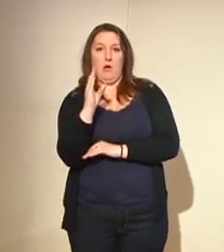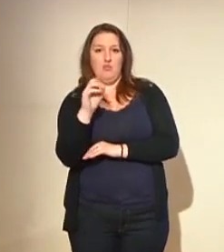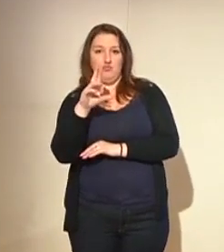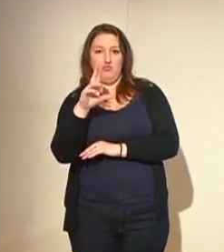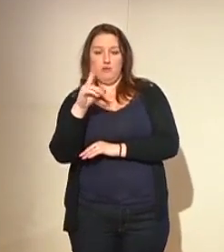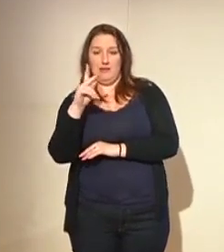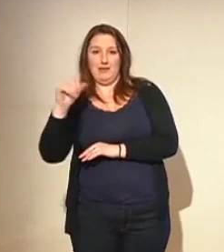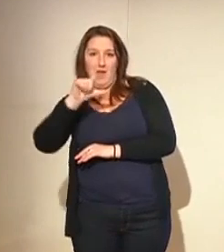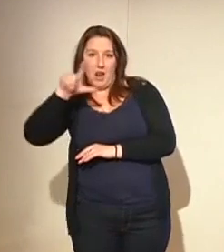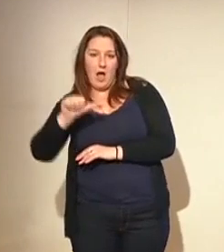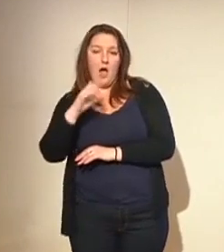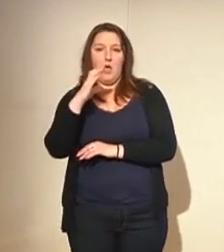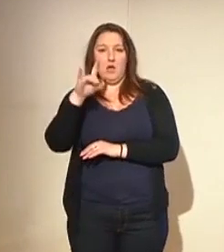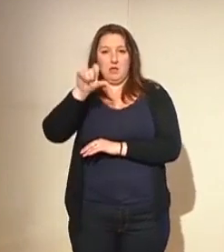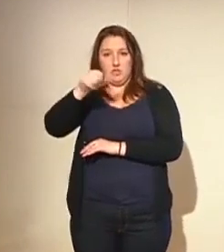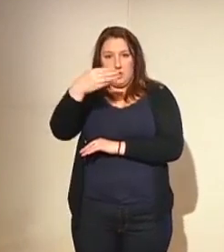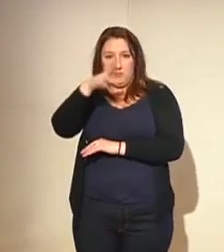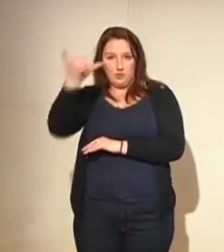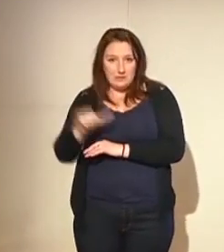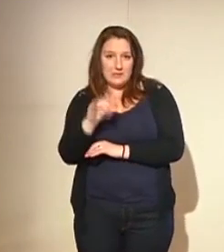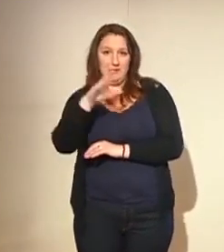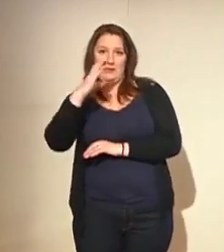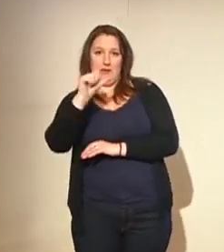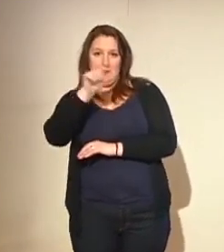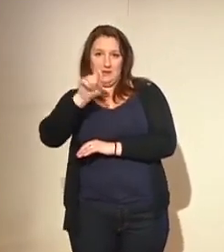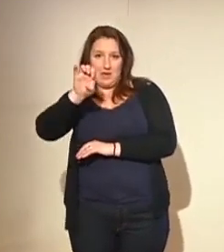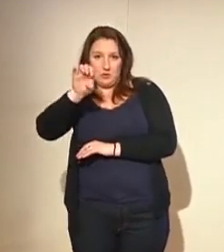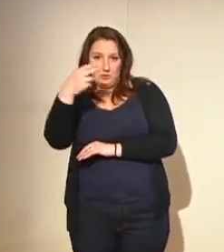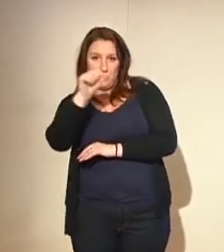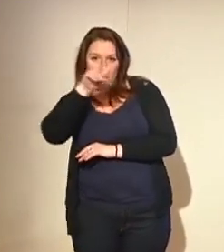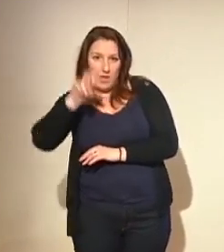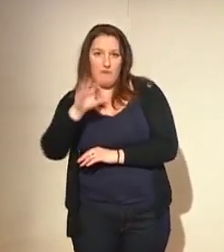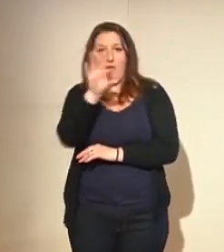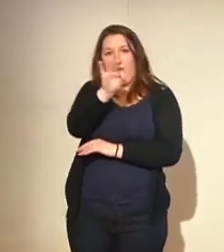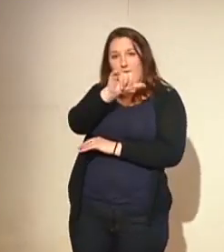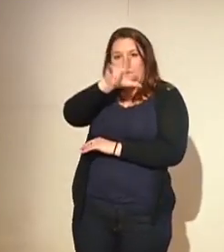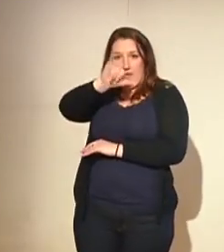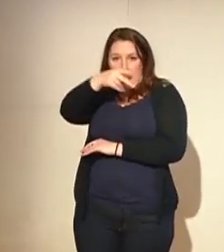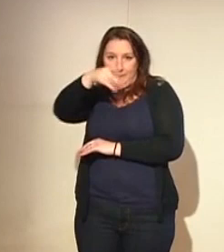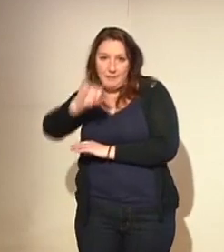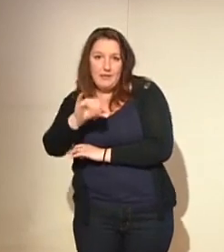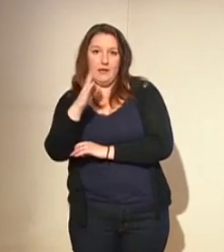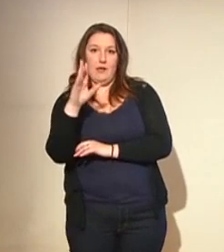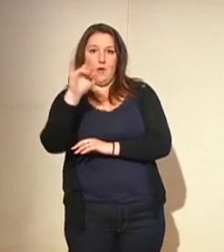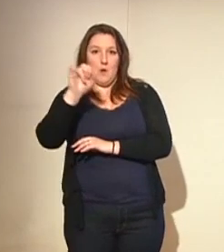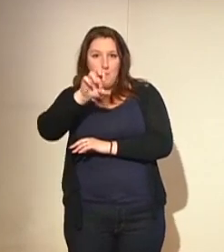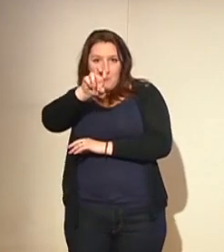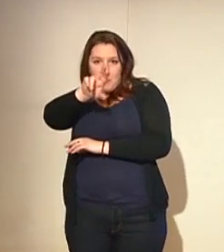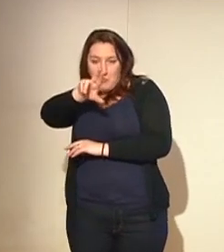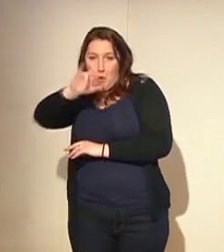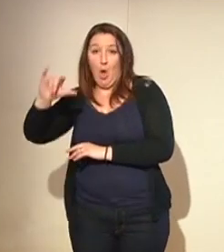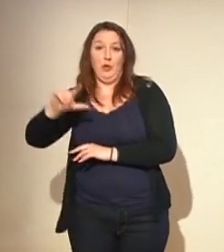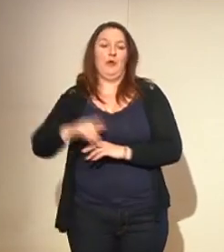bouala monsieur chamussi monsieur casaznav monsieur Philippi et Monsieur breu donc